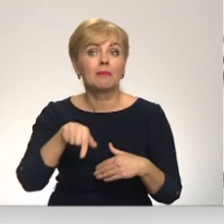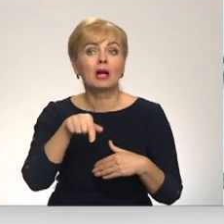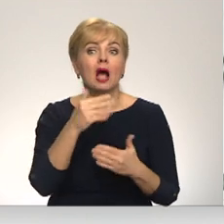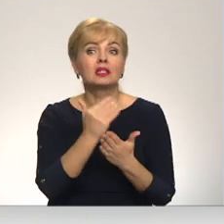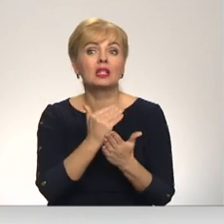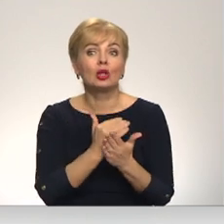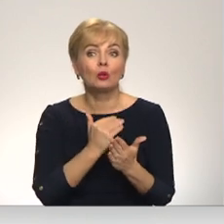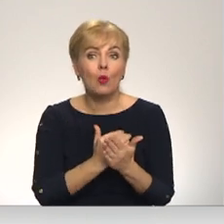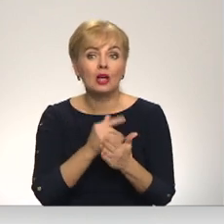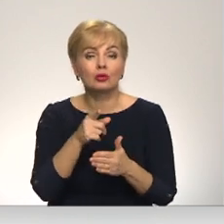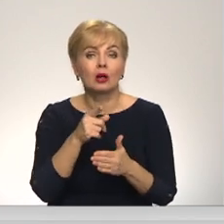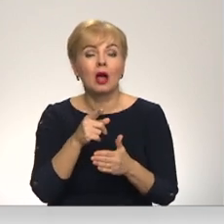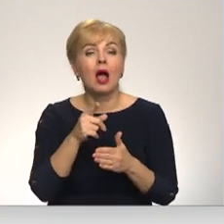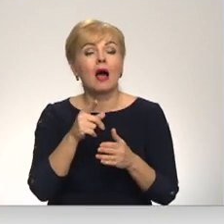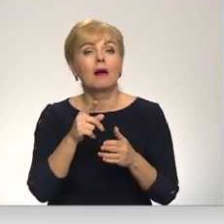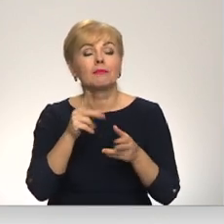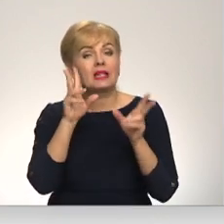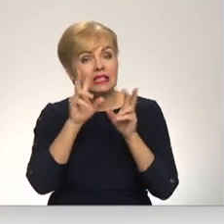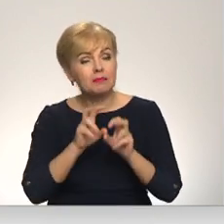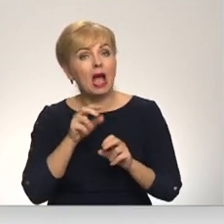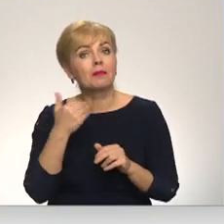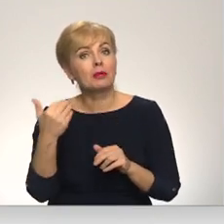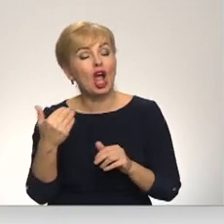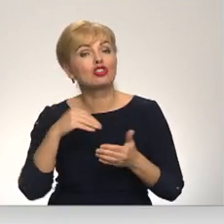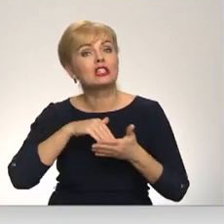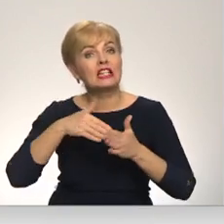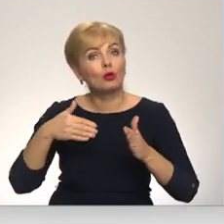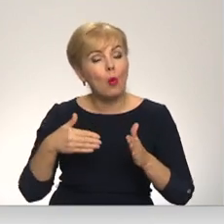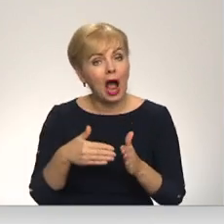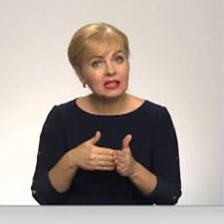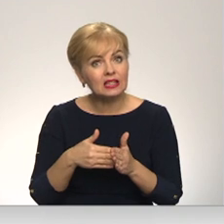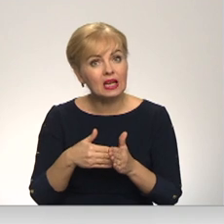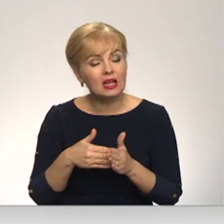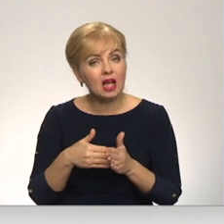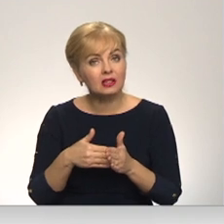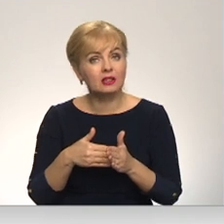prasītos dziļāk izpēt šai situācijai